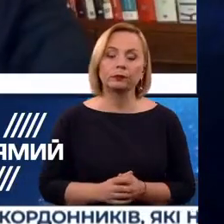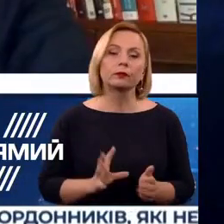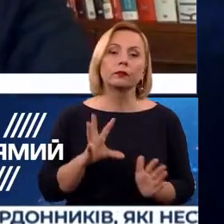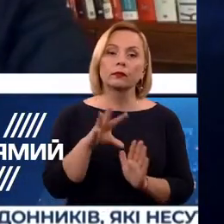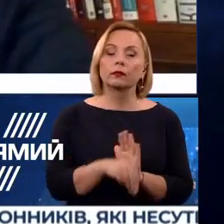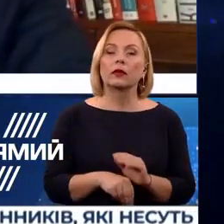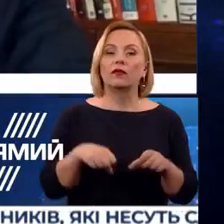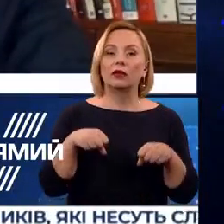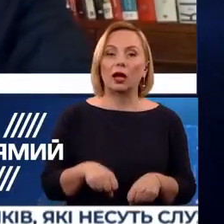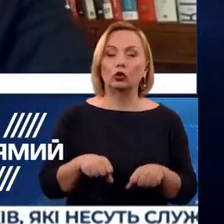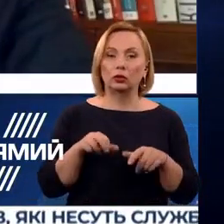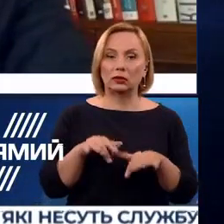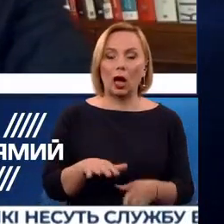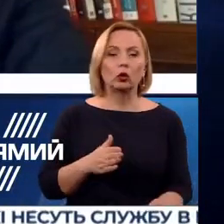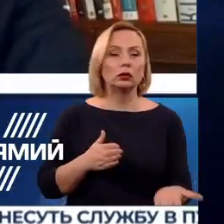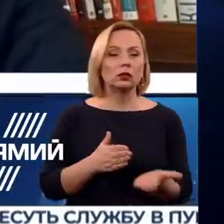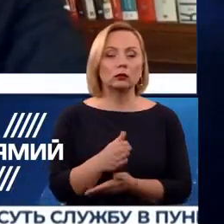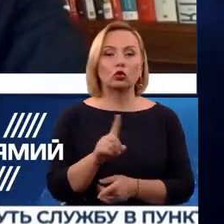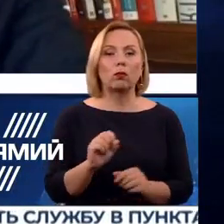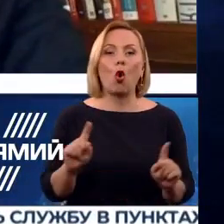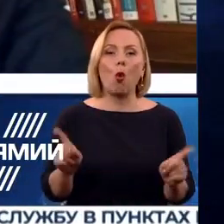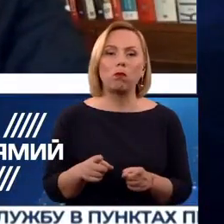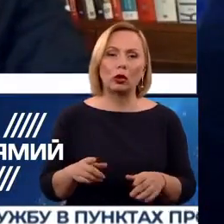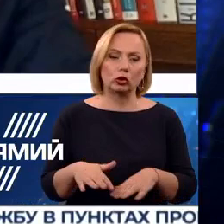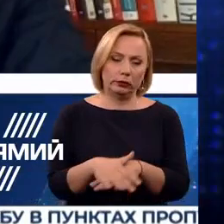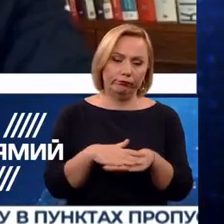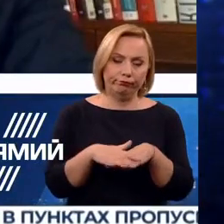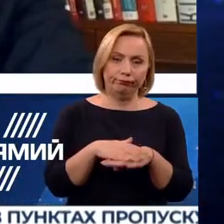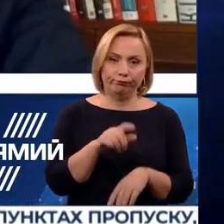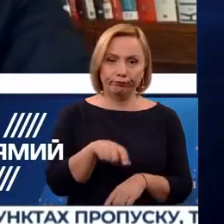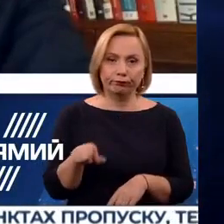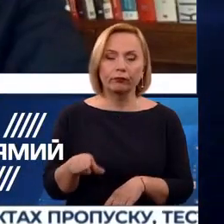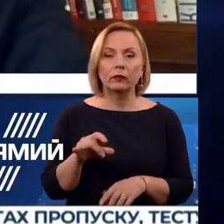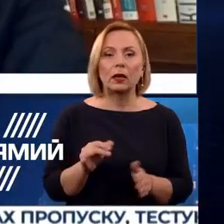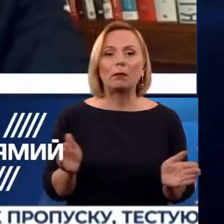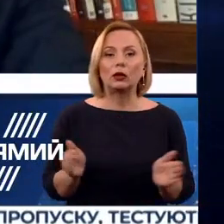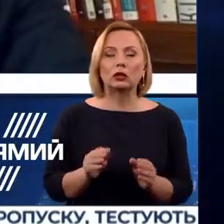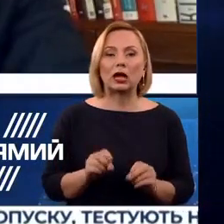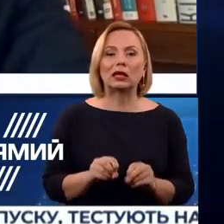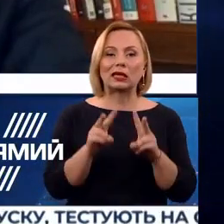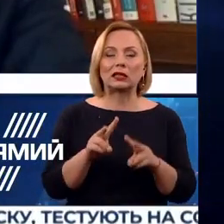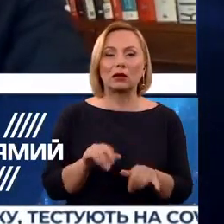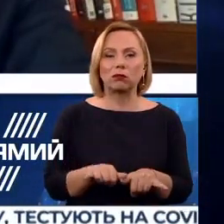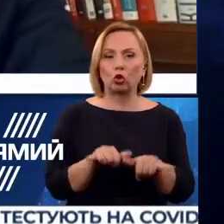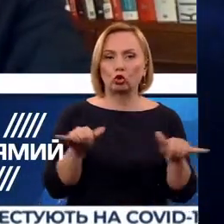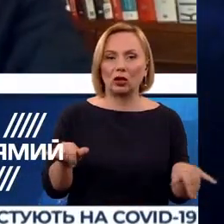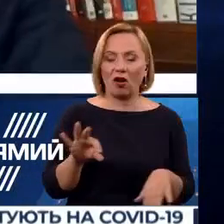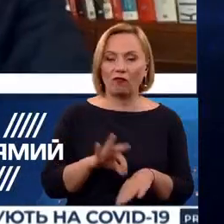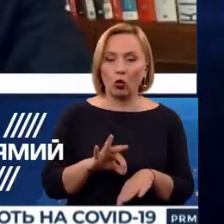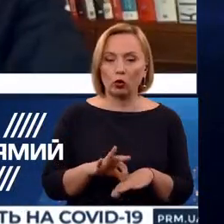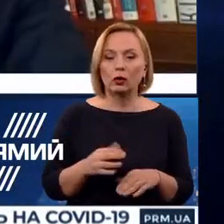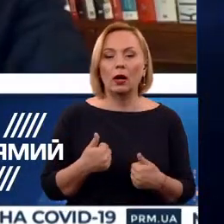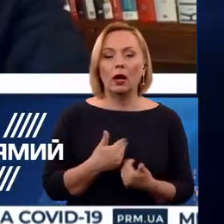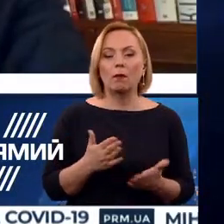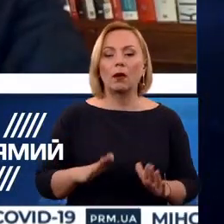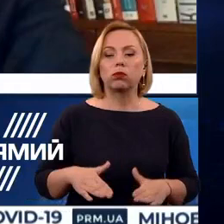вони спрямовані в основному на те, щоб обмежити скупчення людей і мінімізувати ризики значного поширення хвороби. Ми пропонуємо,